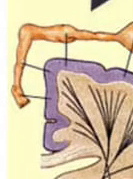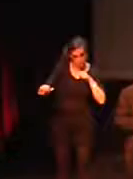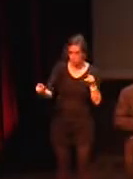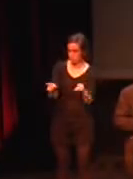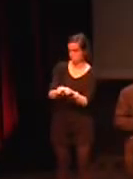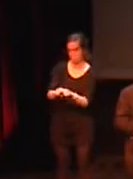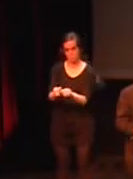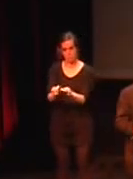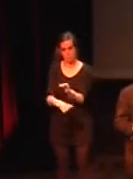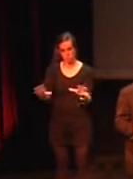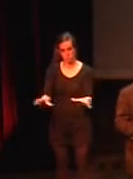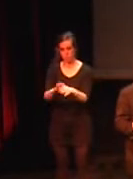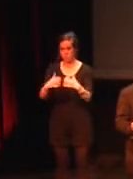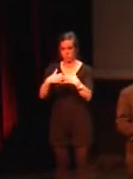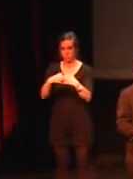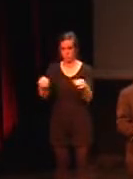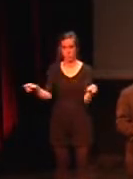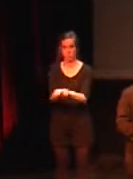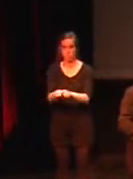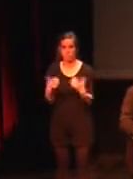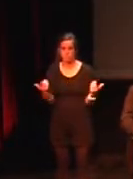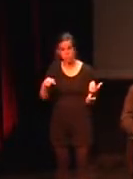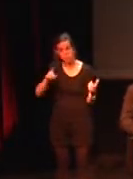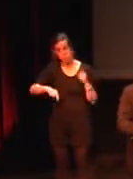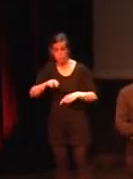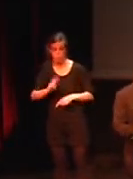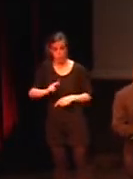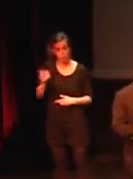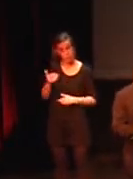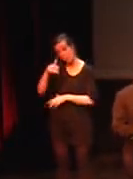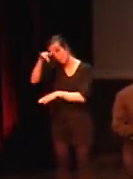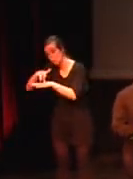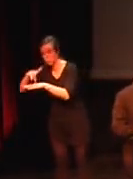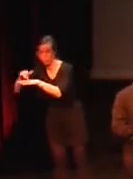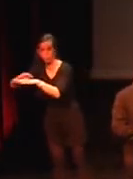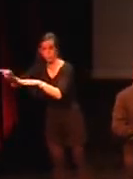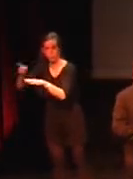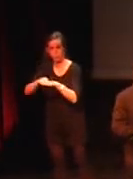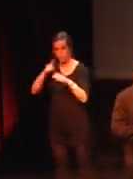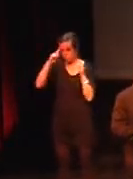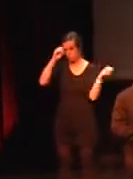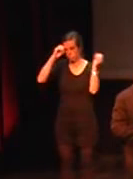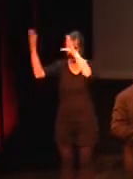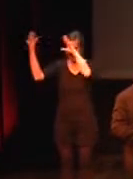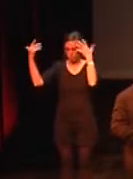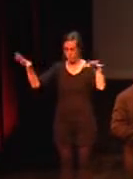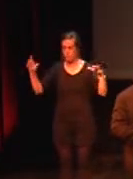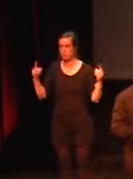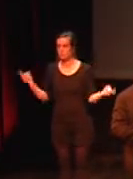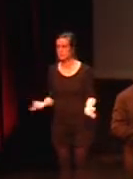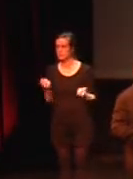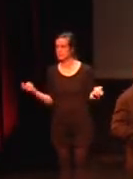communs. Donc, c'est moins fatigant parfois. Hein, donc, ce n'est pas du bodybuilding, c'est du brain building par la pensée.